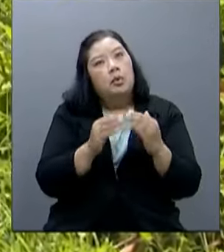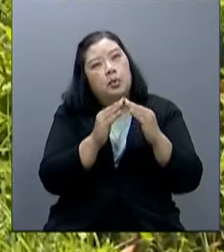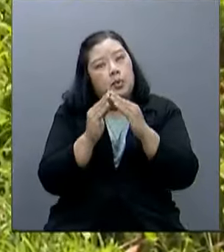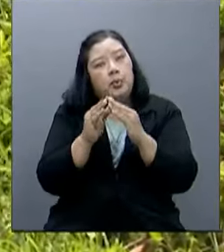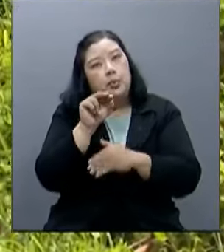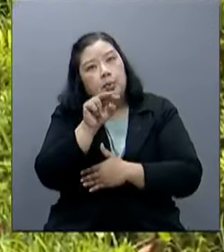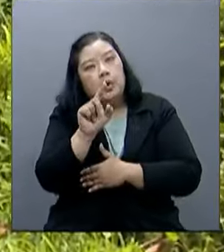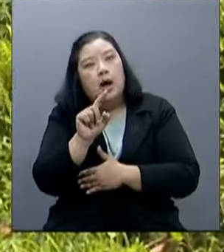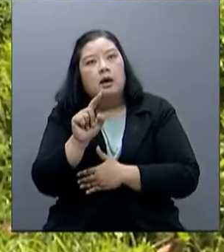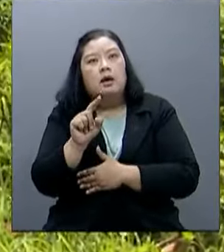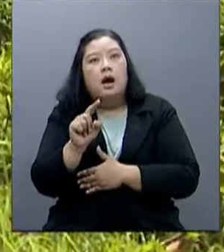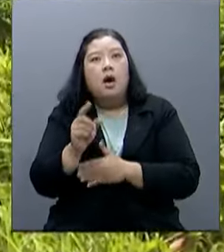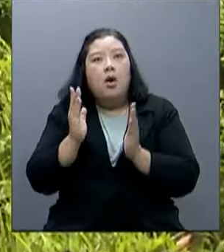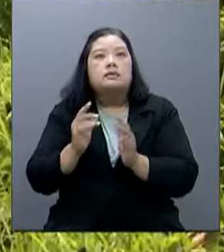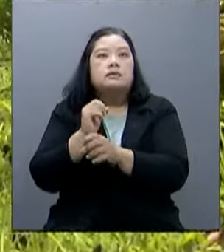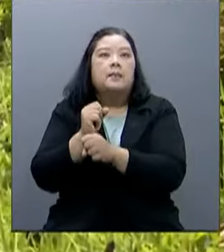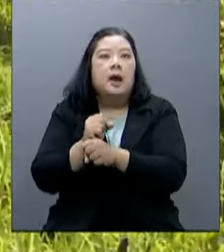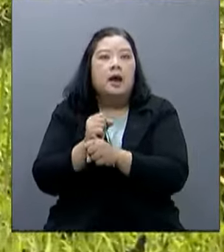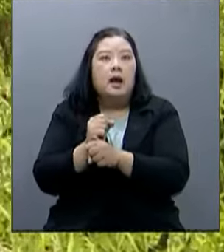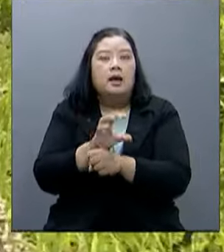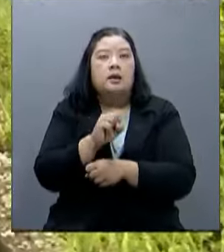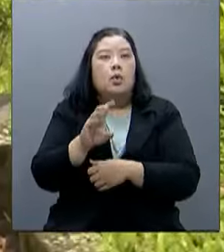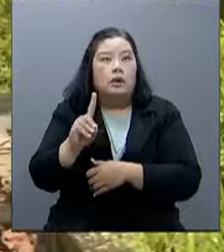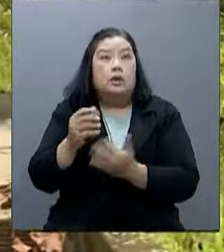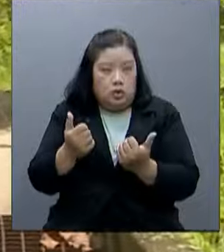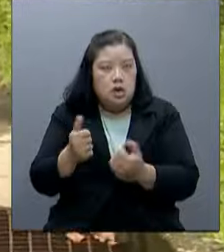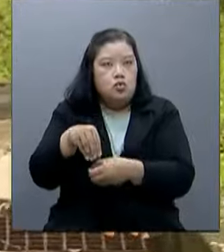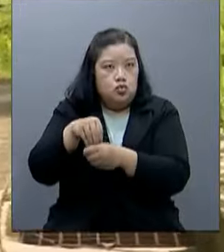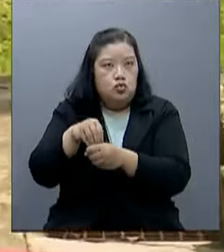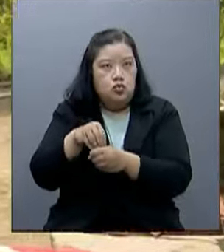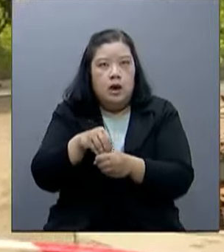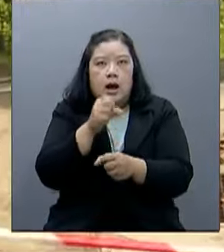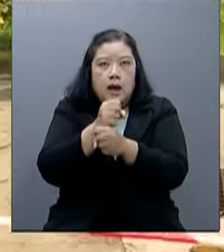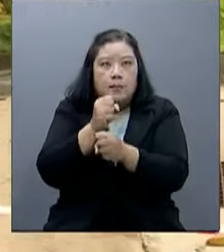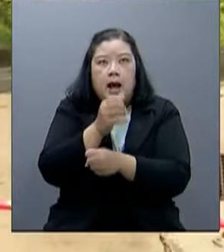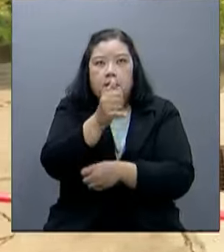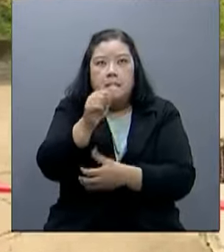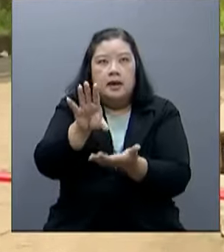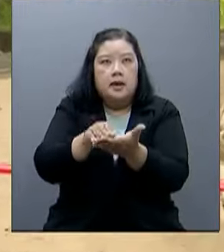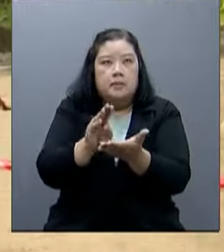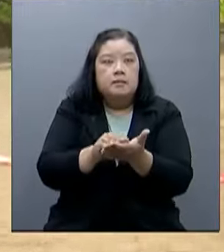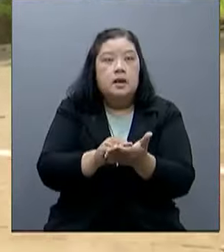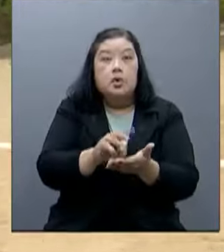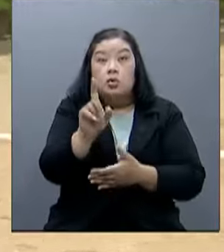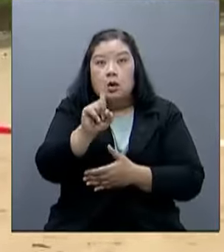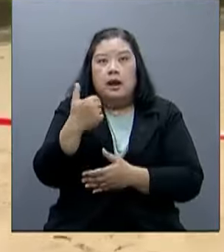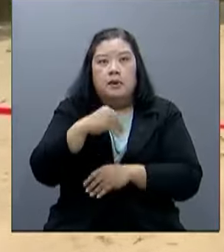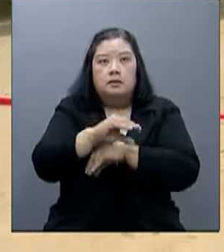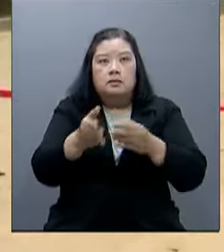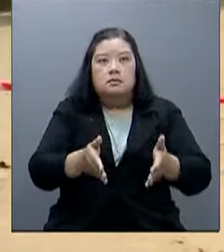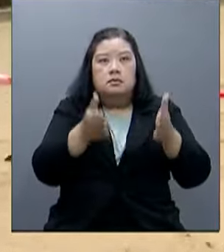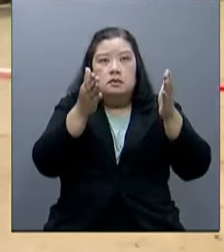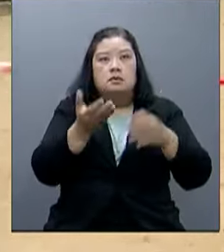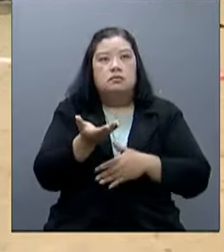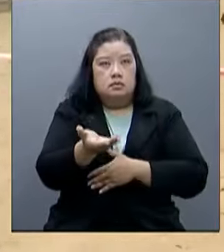ที่ชุดพิสูจน์หลักฐานนั้นยังอยู่ระหว่างการเข้าเก็บวัตถุพยานเพิ่มเติมโดยเฉพาะในพื้นที่ของอาคารสำนักงานนะคะ